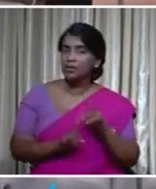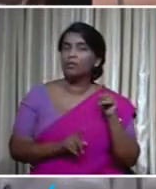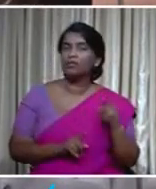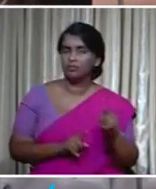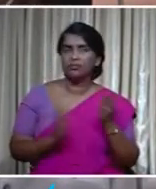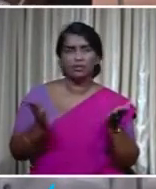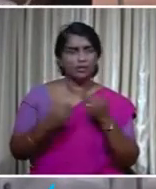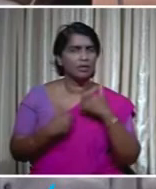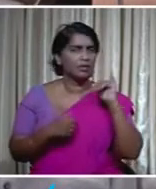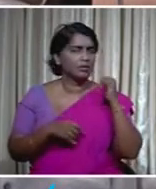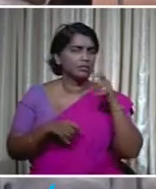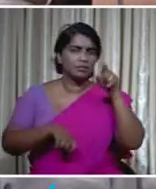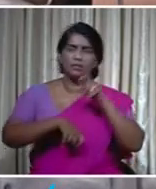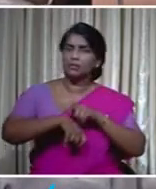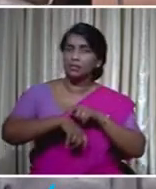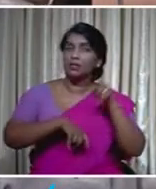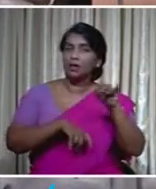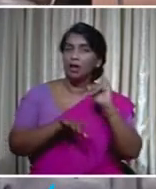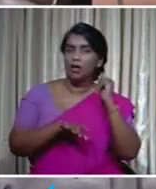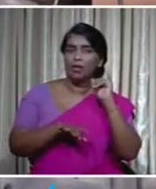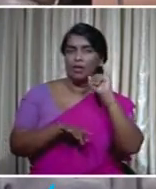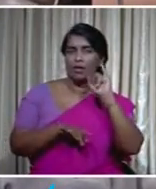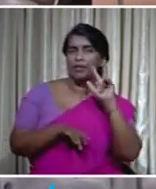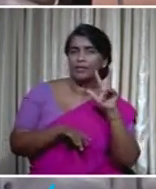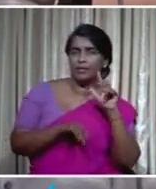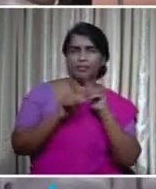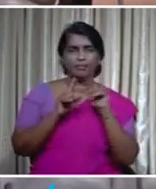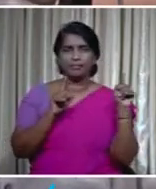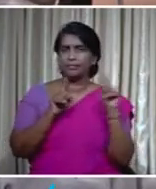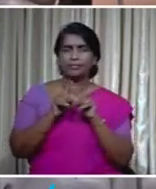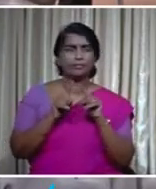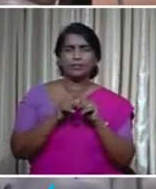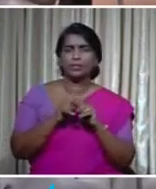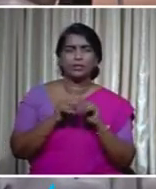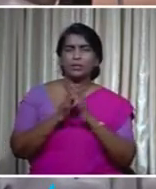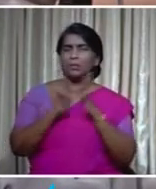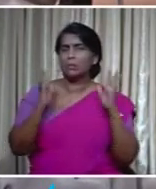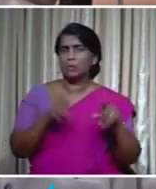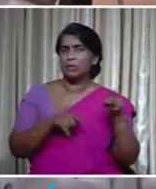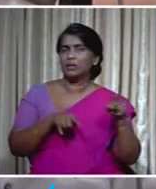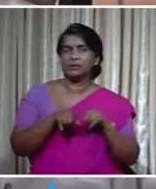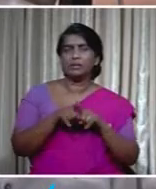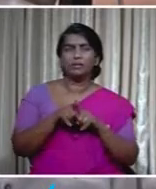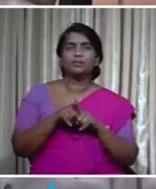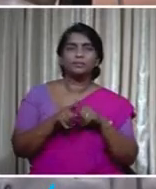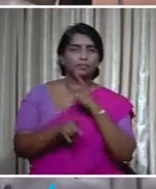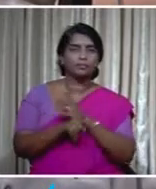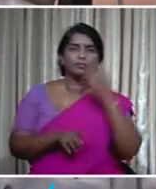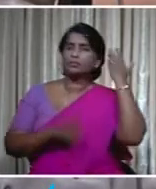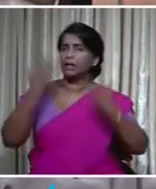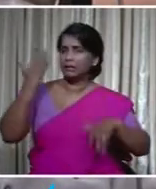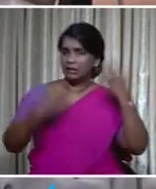என்றால் இந்த 65 வயதுக்குள்ளே இயற்கை மரணத்தை அடைபவர்கள் அநேகமானவர்கள் ஆசிரியர்களாகத்தான் இருக்கிறார்கள். அரச